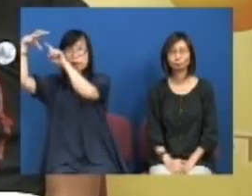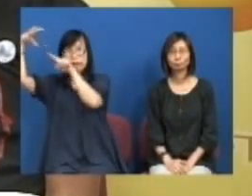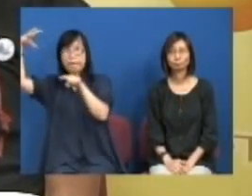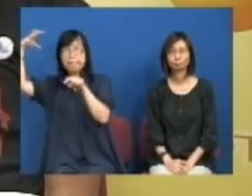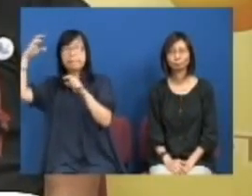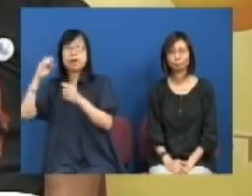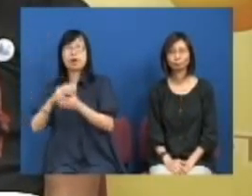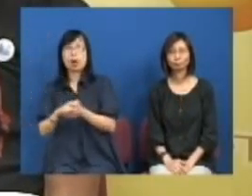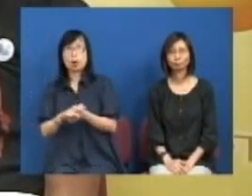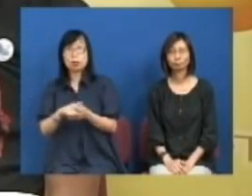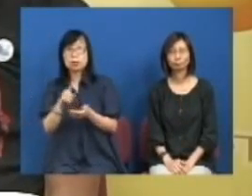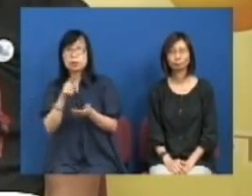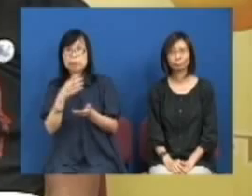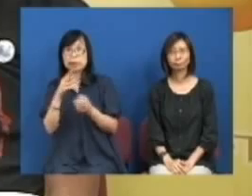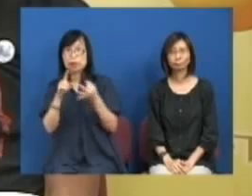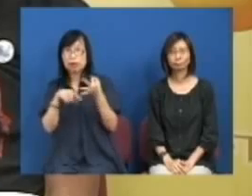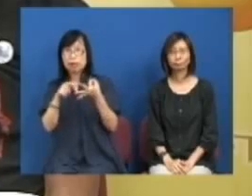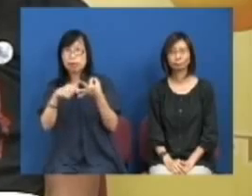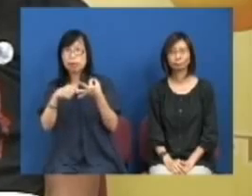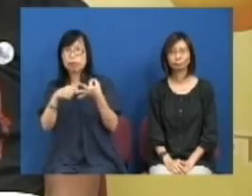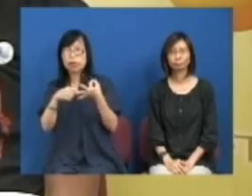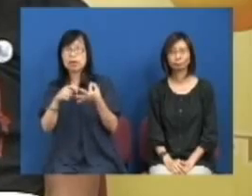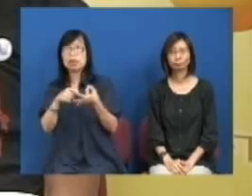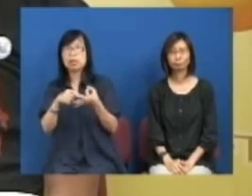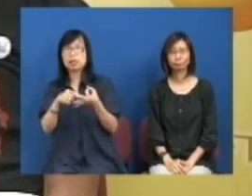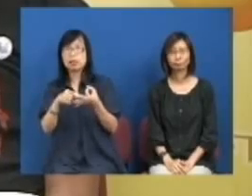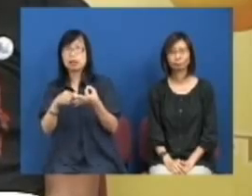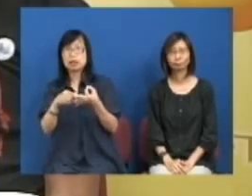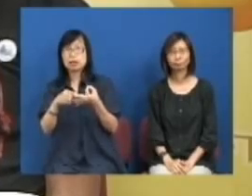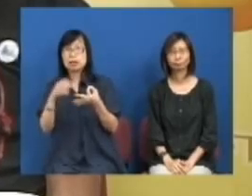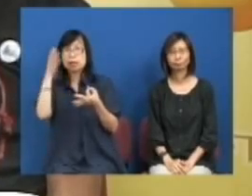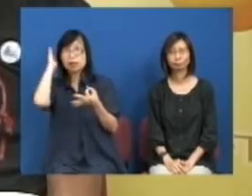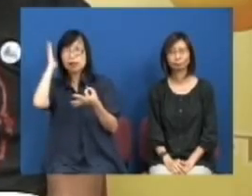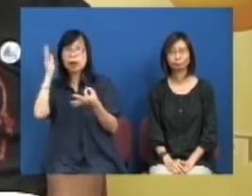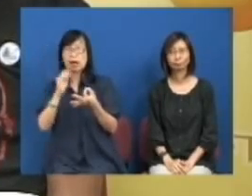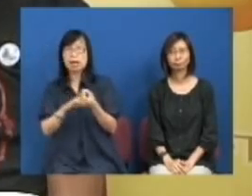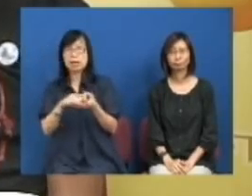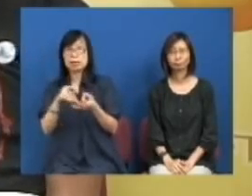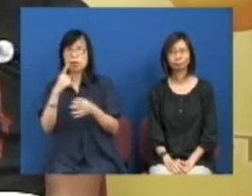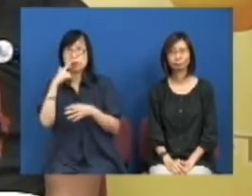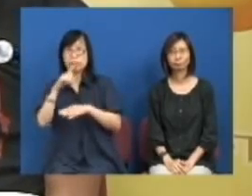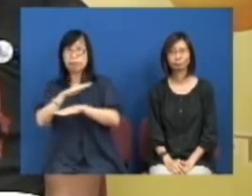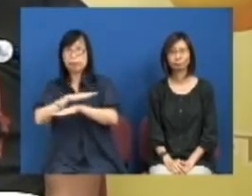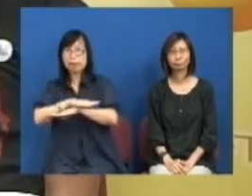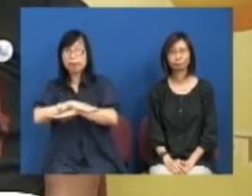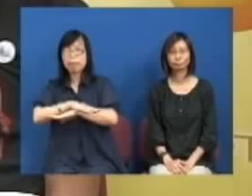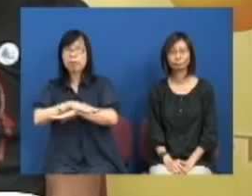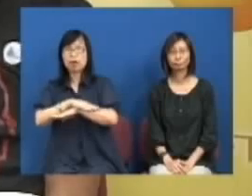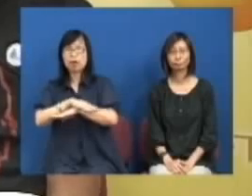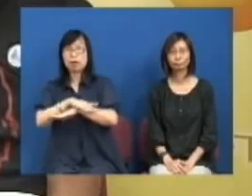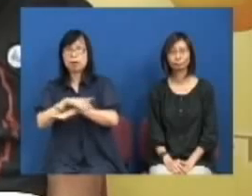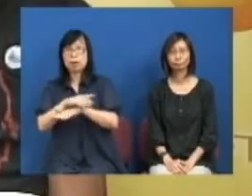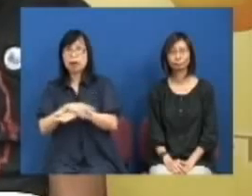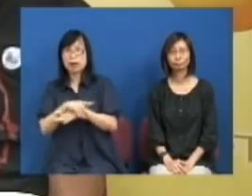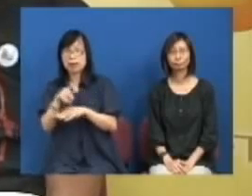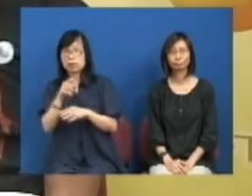顯啊！葛輝作為一個前公務員，係喺阿葉劉個新民黨嘅論翼之下